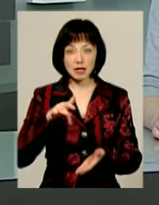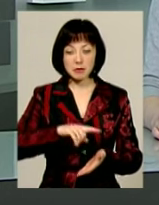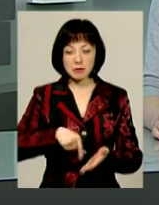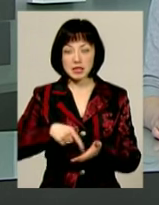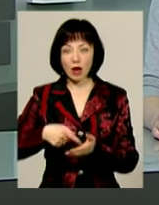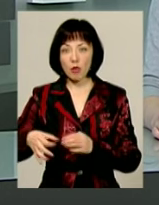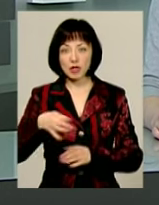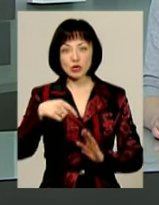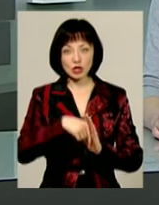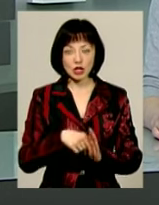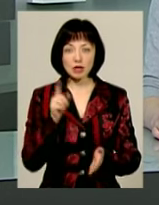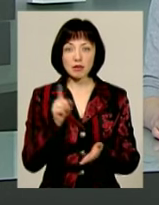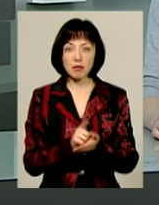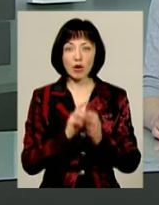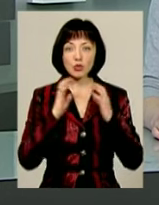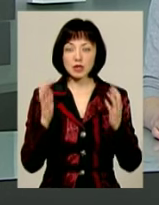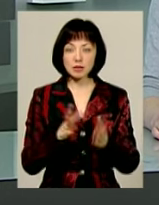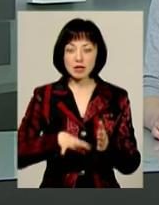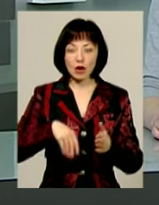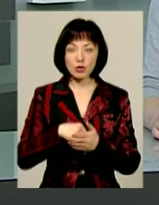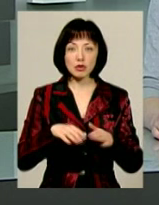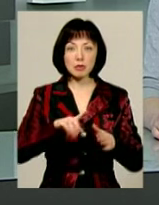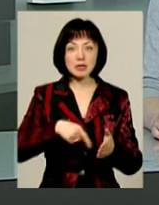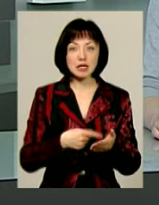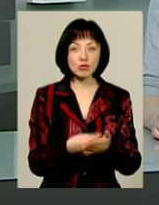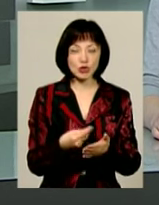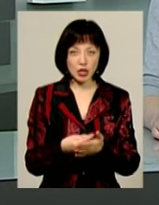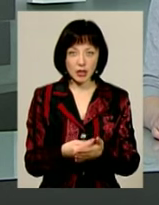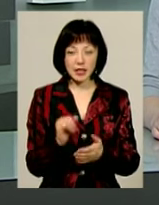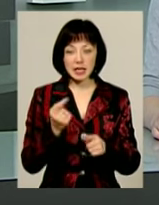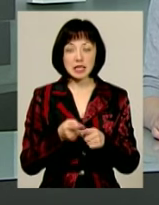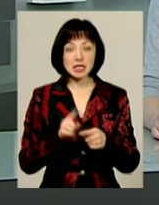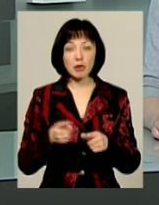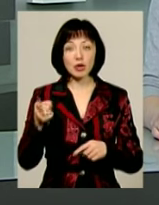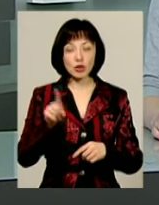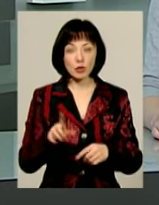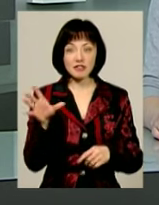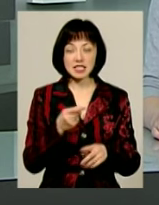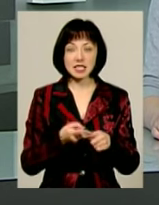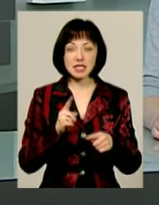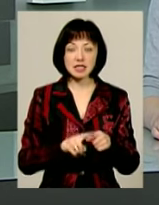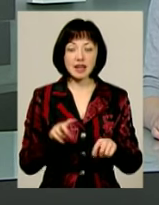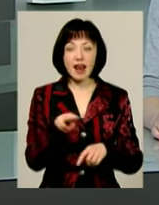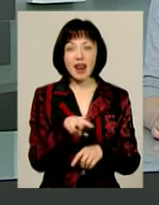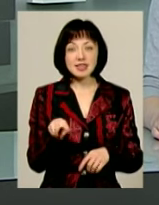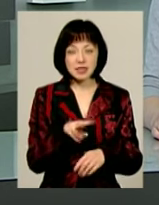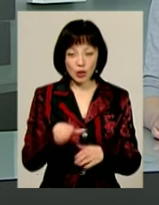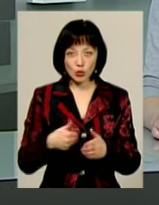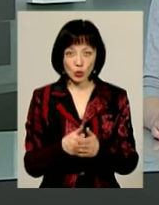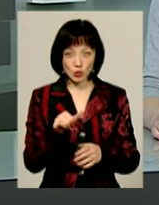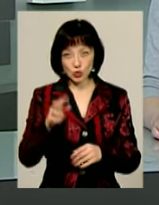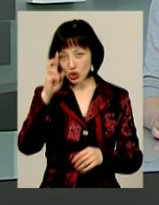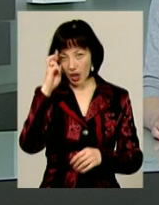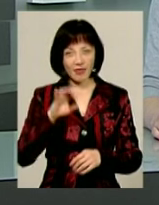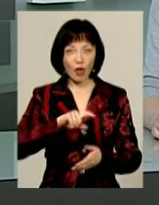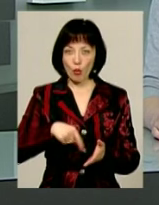містах обласного значення, мають утримуватися за рахунок міських бюджетів. І це при тому, що всі ці ліцеї досі знаходяться у державній, а